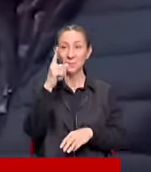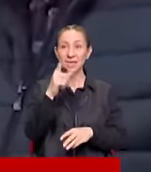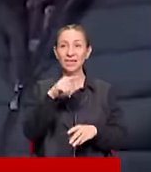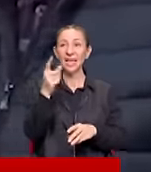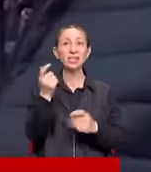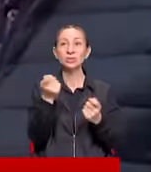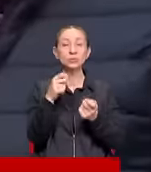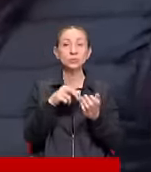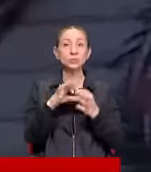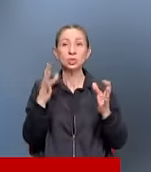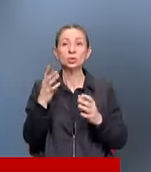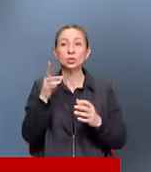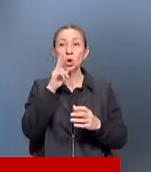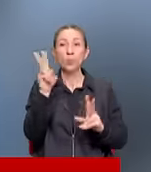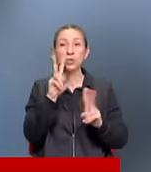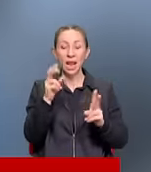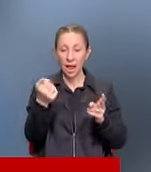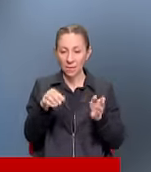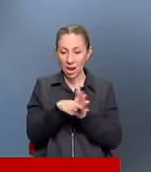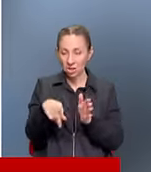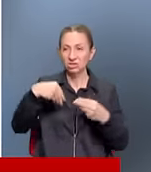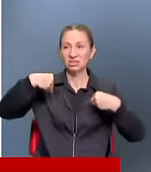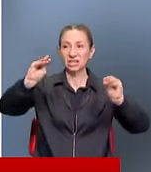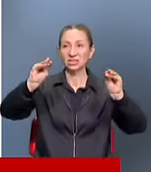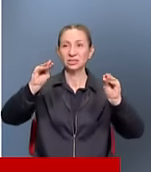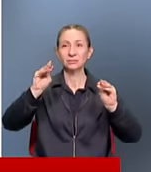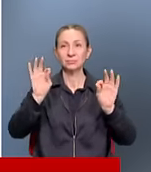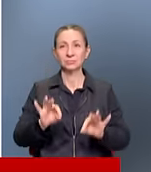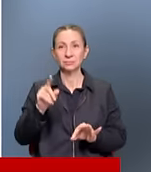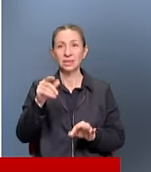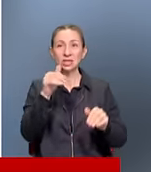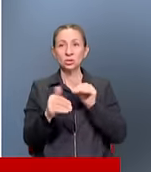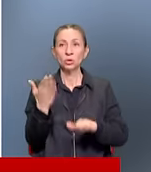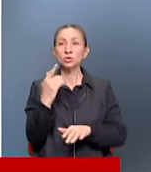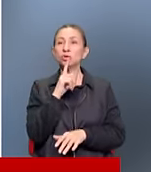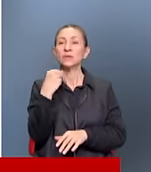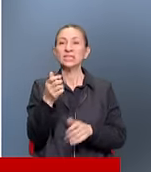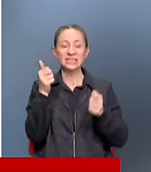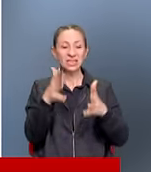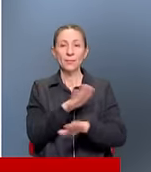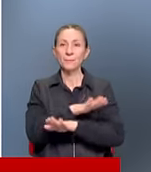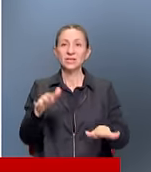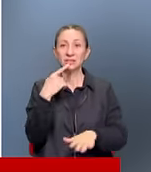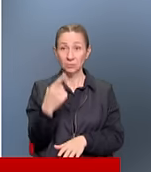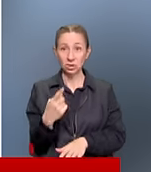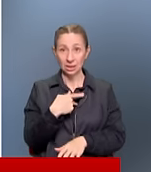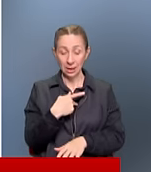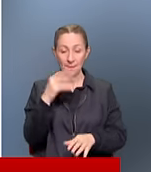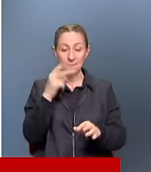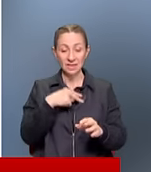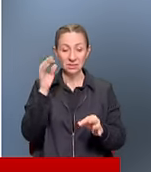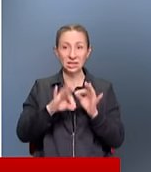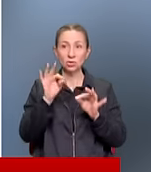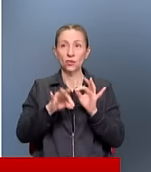diğer icraatı da son model makam aracını satışa çıkartmak oldu. Seçim öncesi söz vermiş, israfı bitireceğiz demiştik.